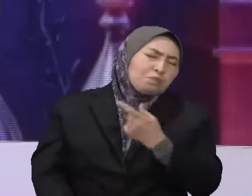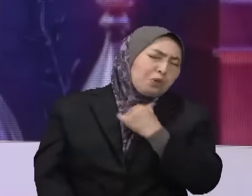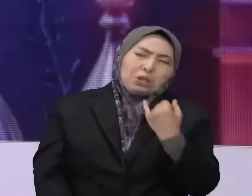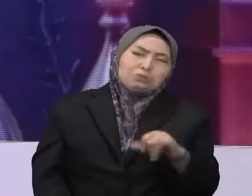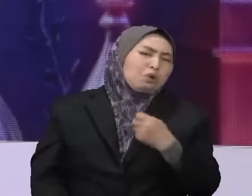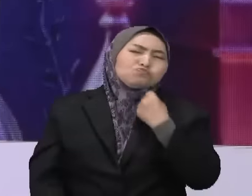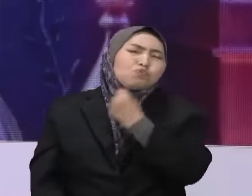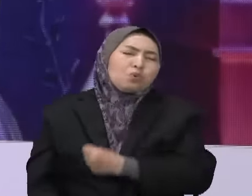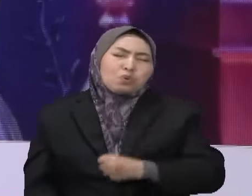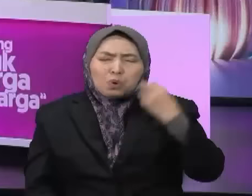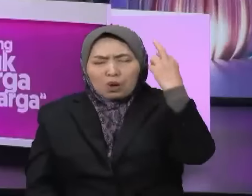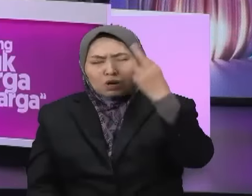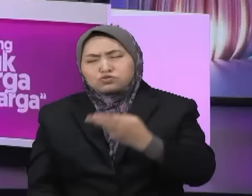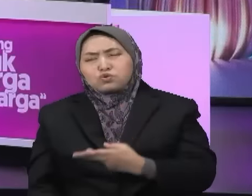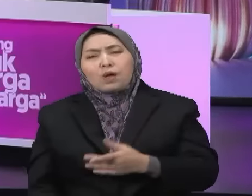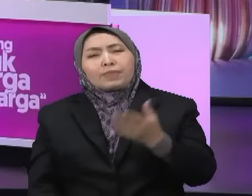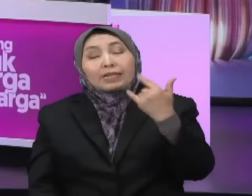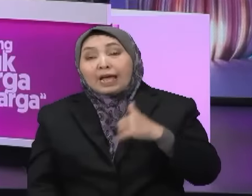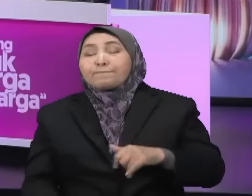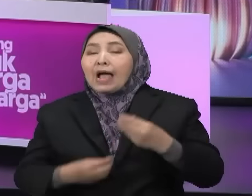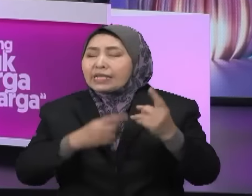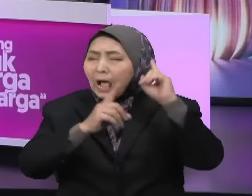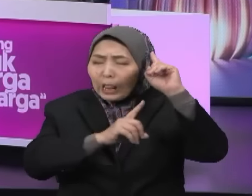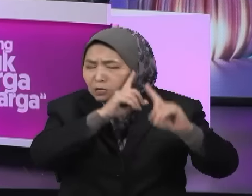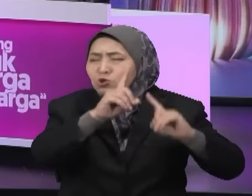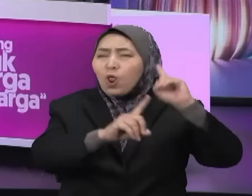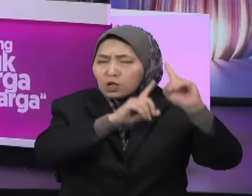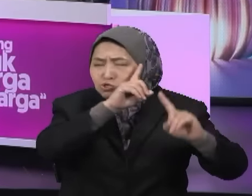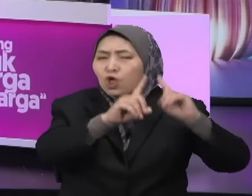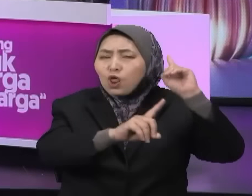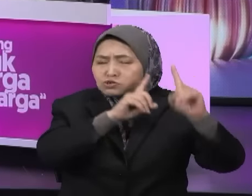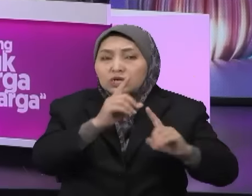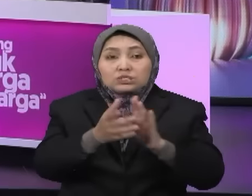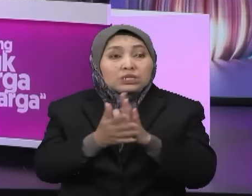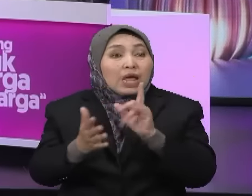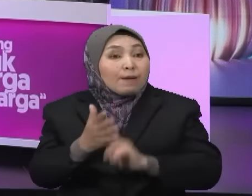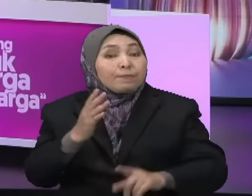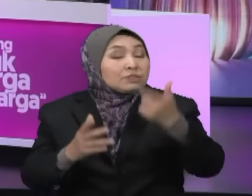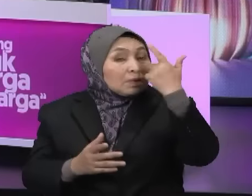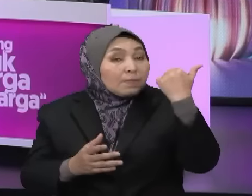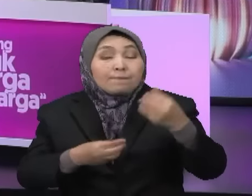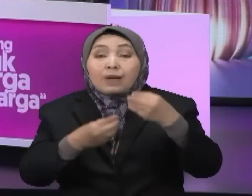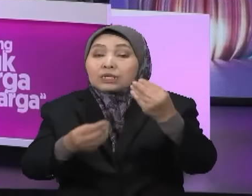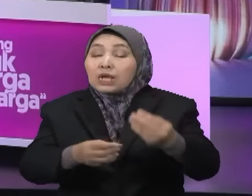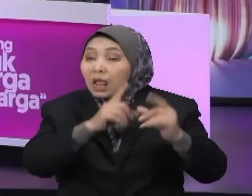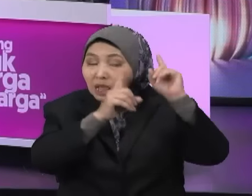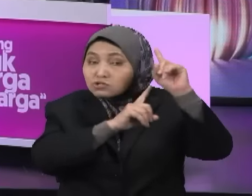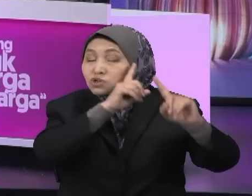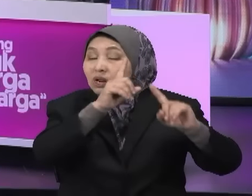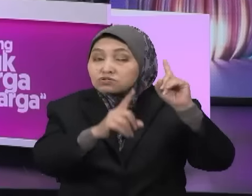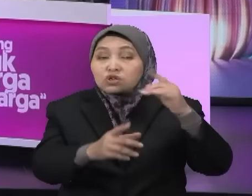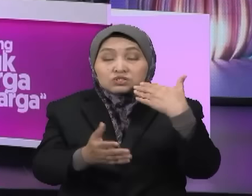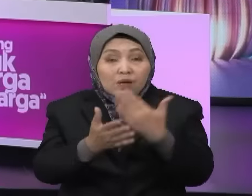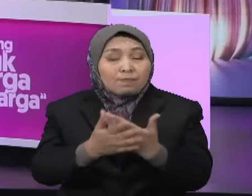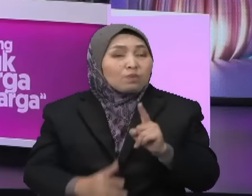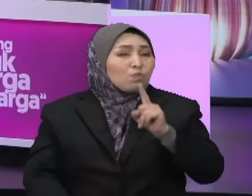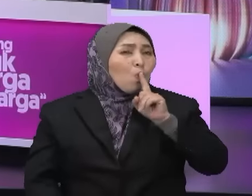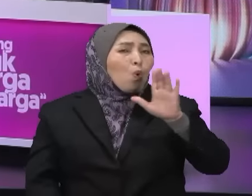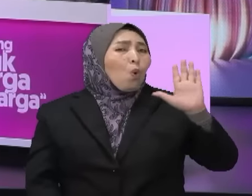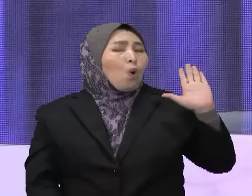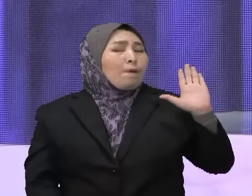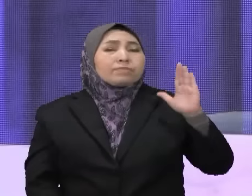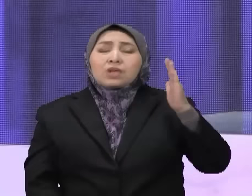maaflah Rasulullah pasal kan, dia bagilah alasan-alasan tersebut. Maka apakah sebab mereka memberikan alasan sampai bersumpah